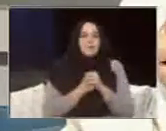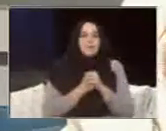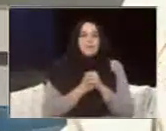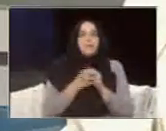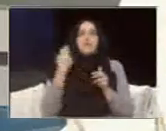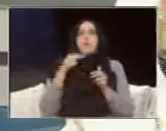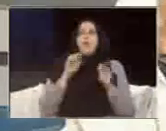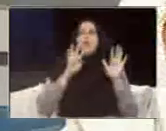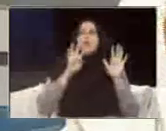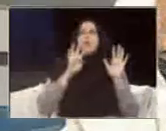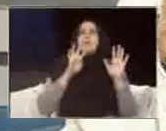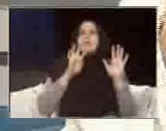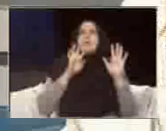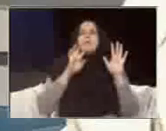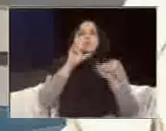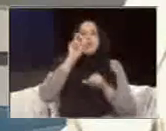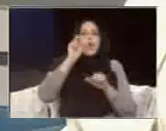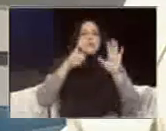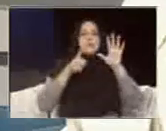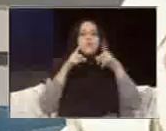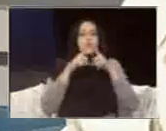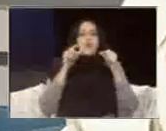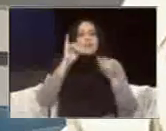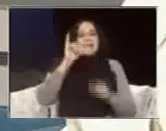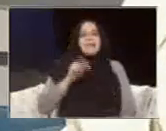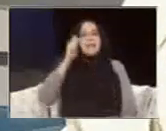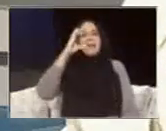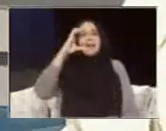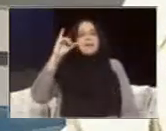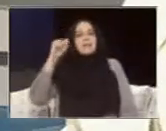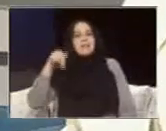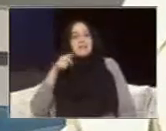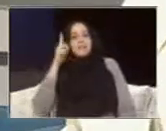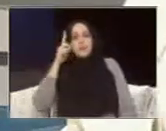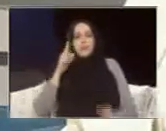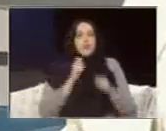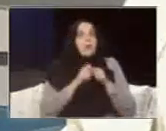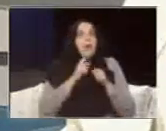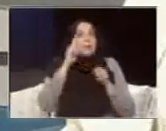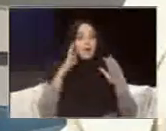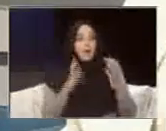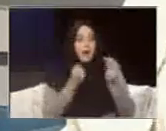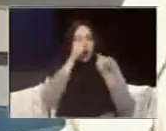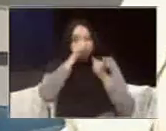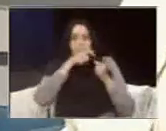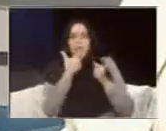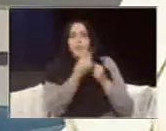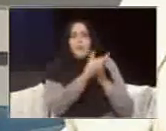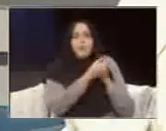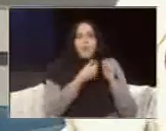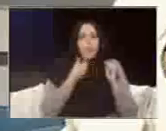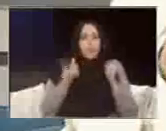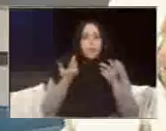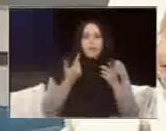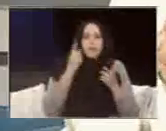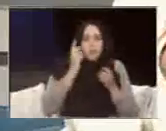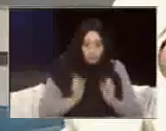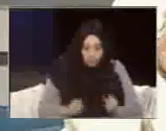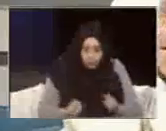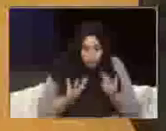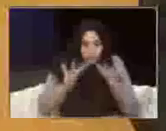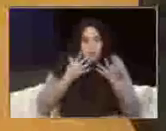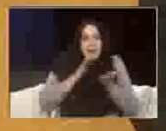رب قال في الآية 36 من سورة ياسين سبحان الذي خلق الأزواج كلها مما تنبت الأرض، هذا يدركها